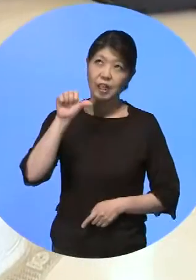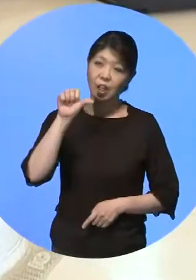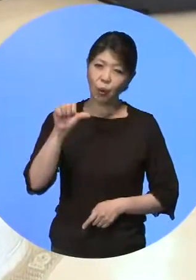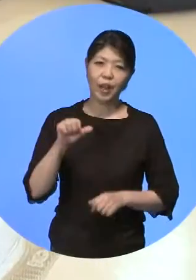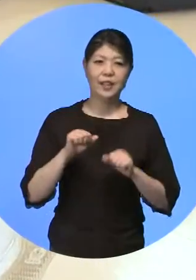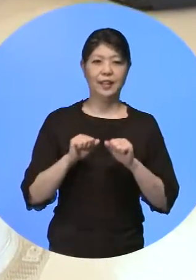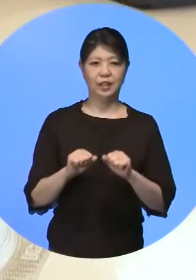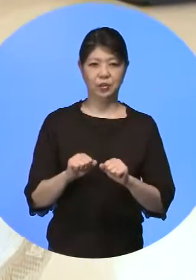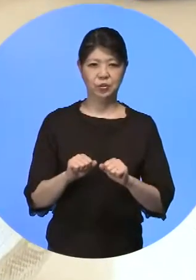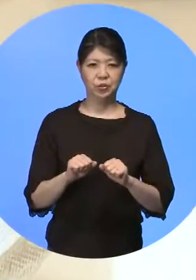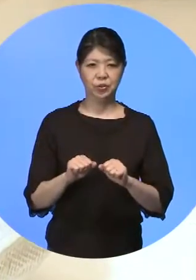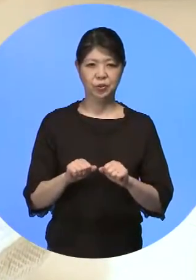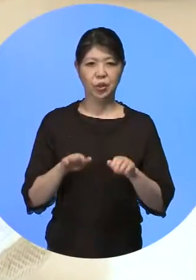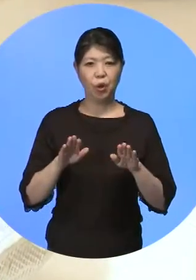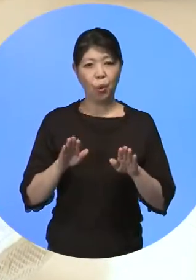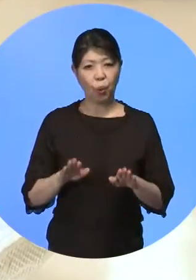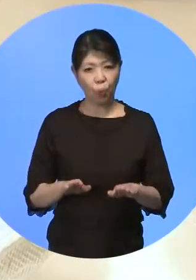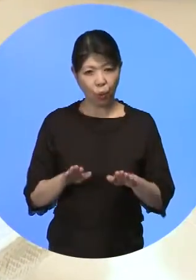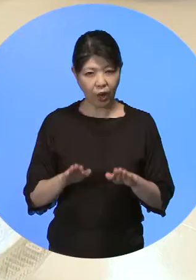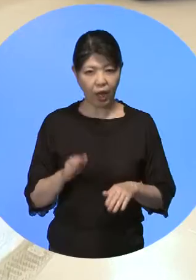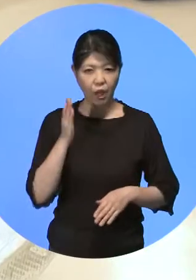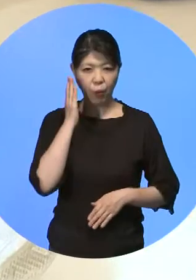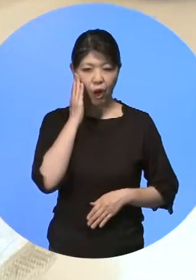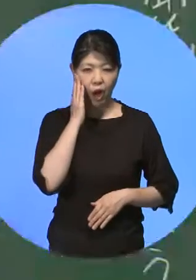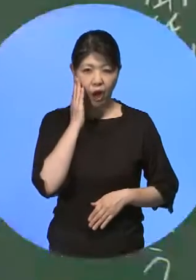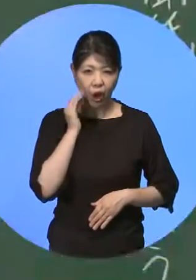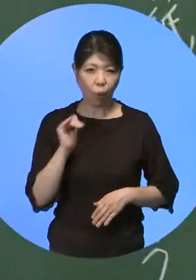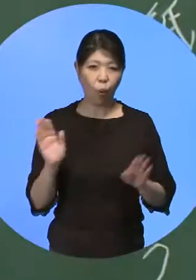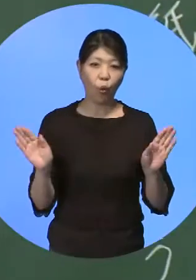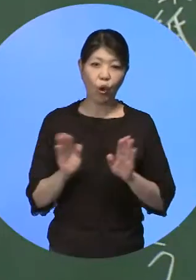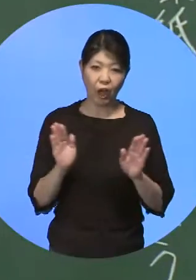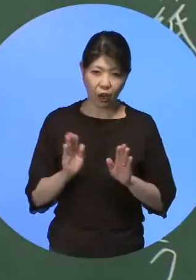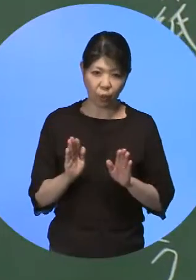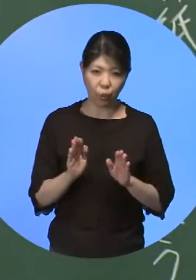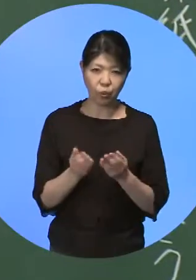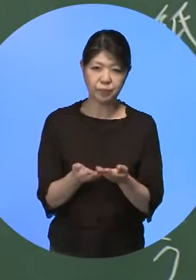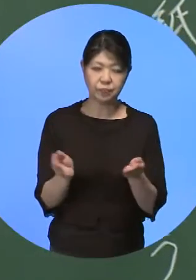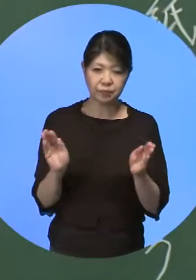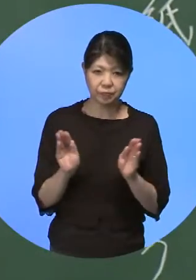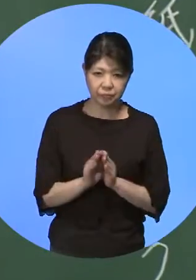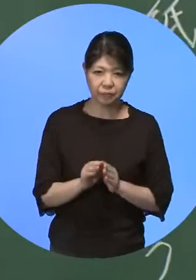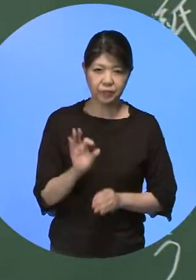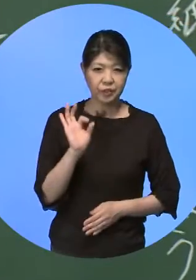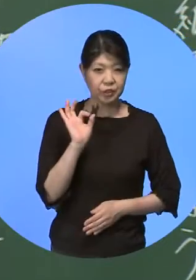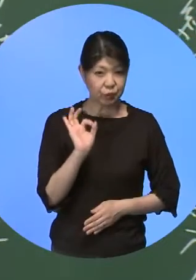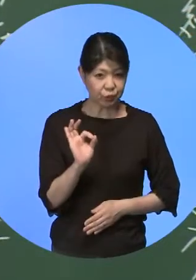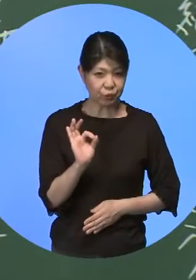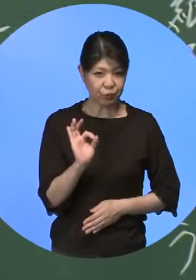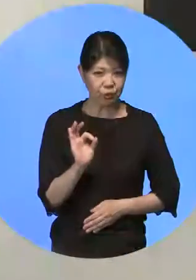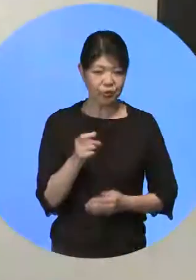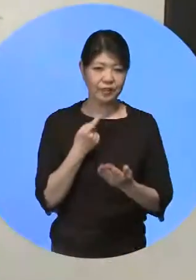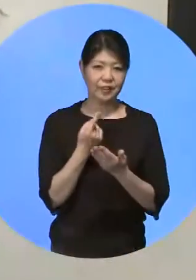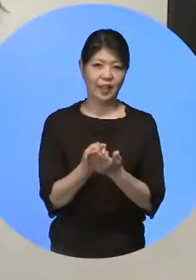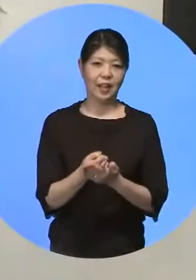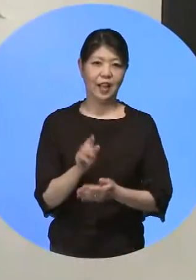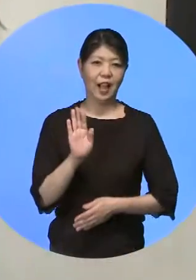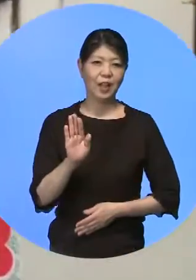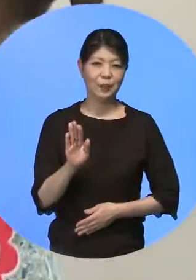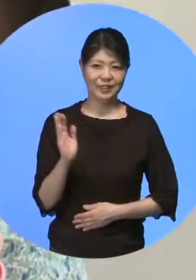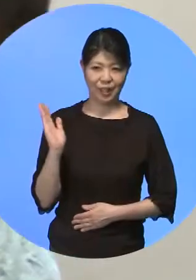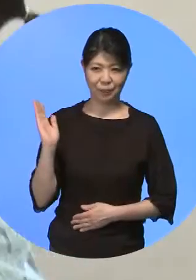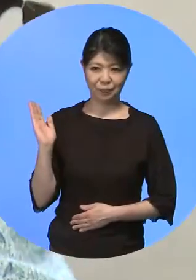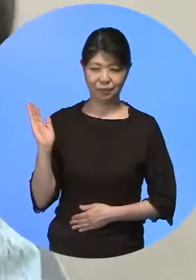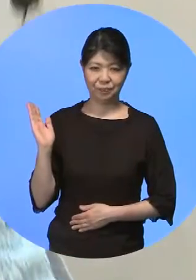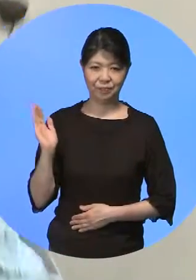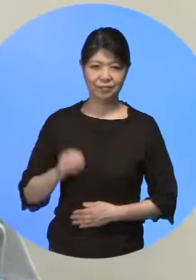で、2歳から就学前の幼児とその保護者を対象に5回に分けて行っているもので、初回のこの日